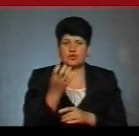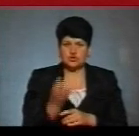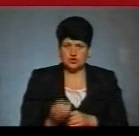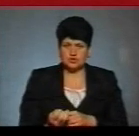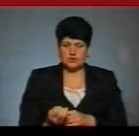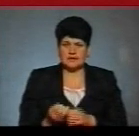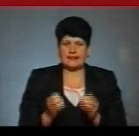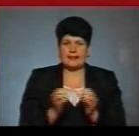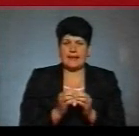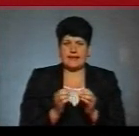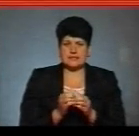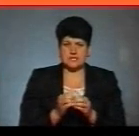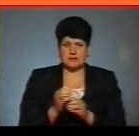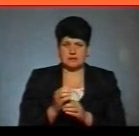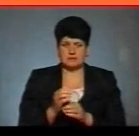партію в 10 пакетів.